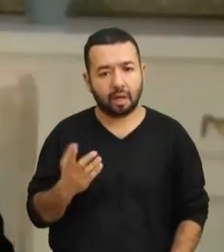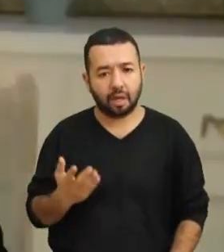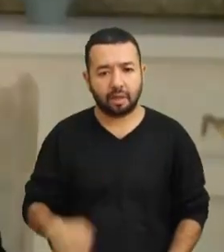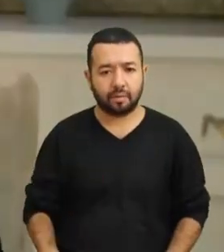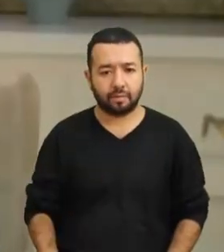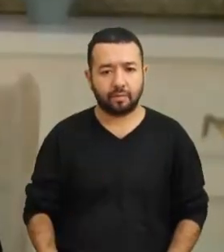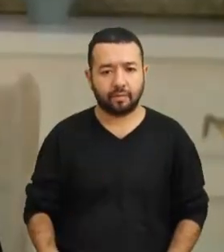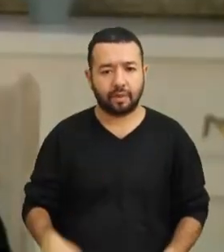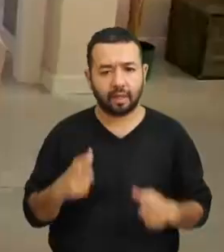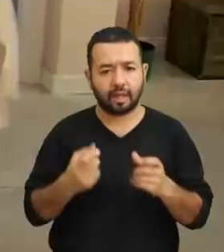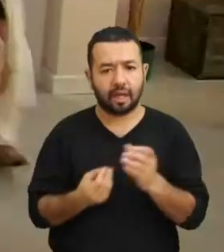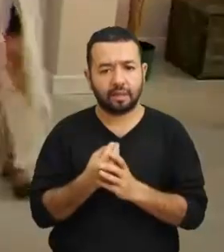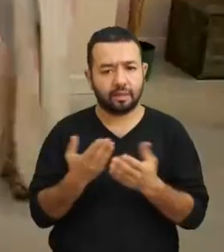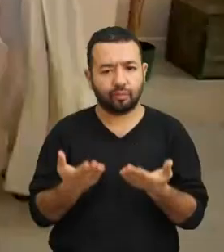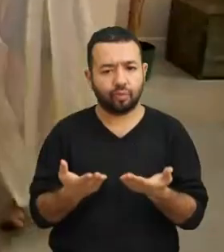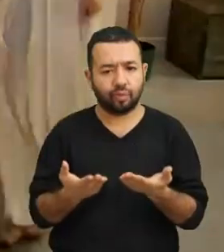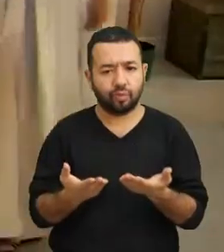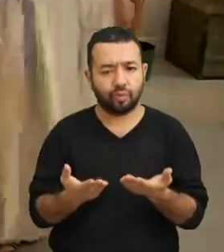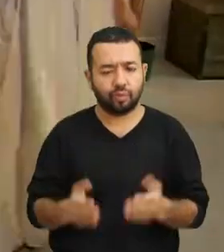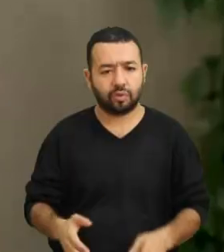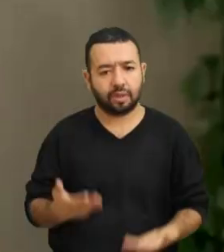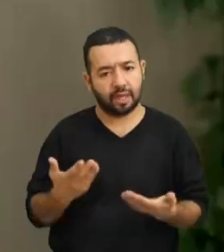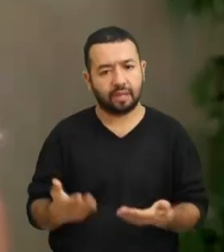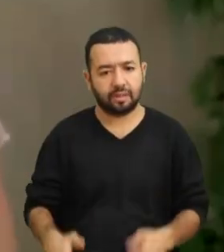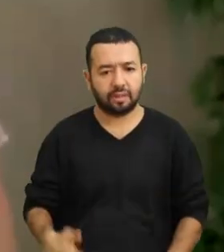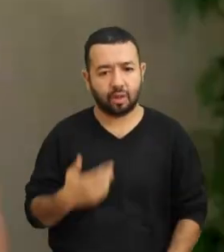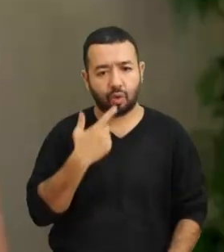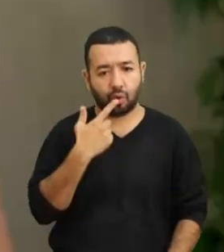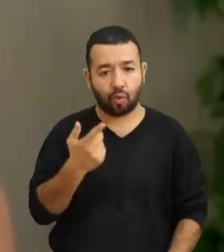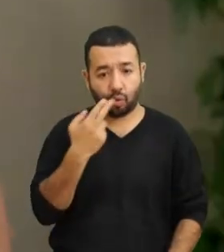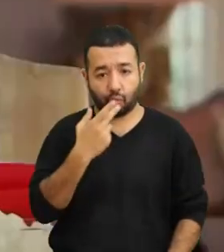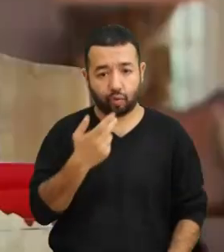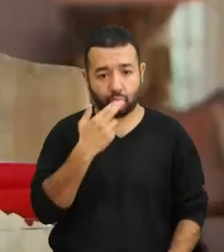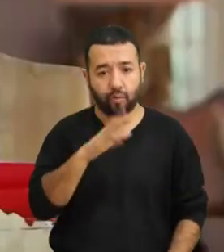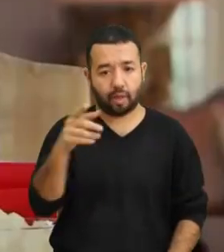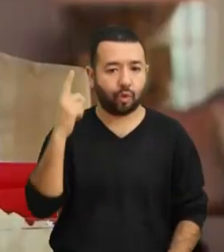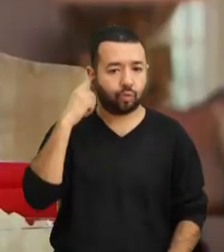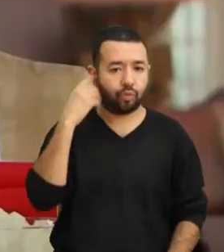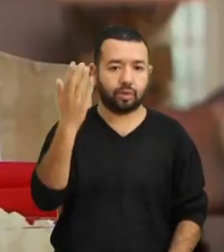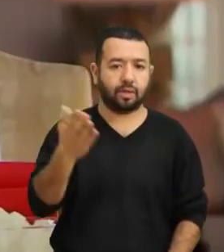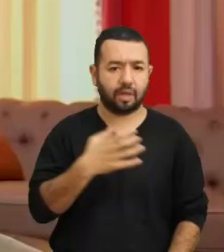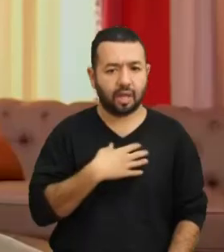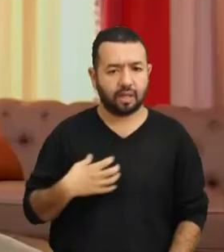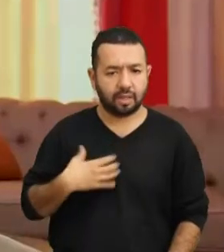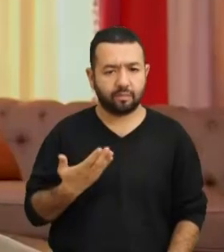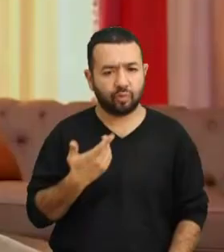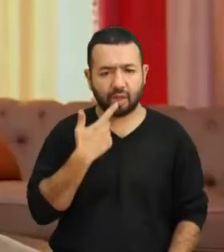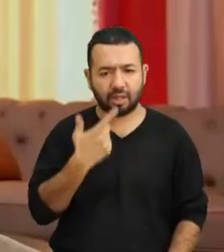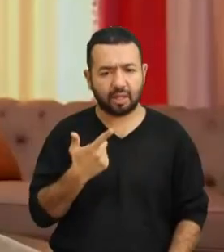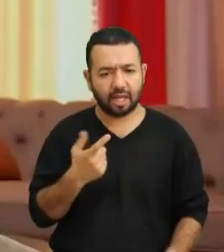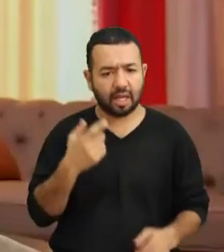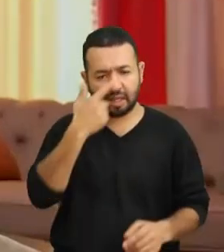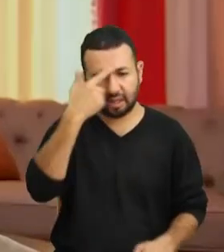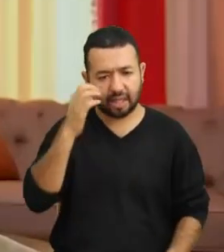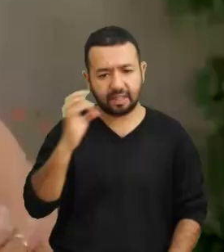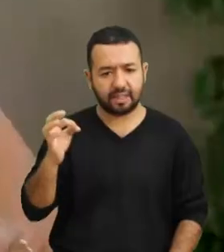Ay nereden çıktı şimdi bu? İşte öyle hörül hörül konuşuyorsanız duyar tabii. Anneciğim nedir bu